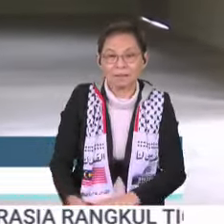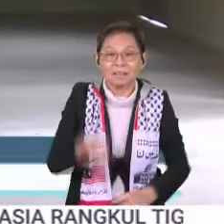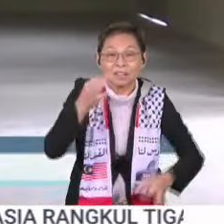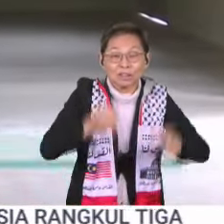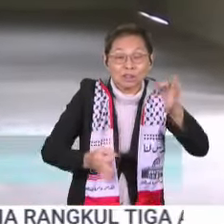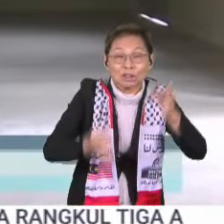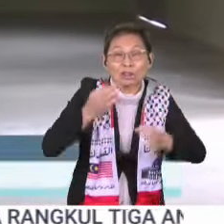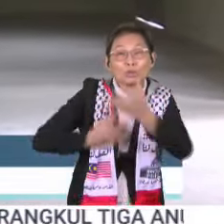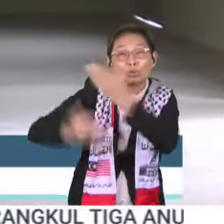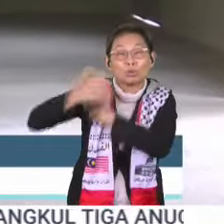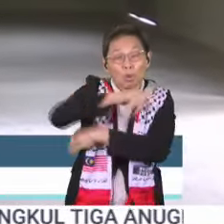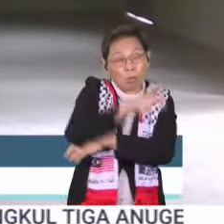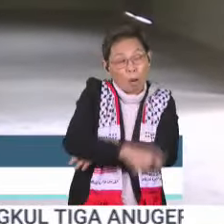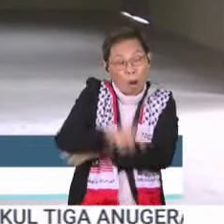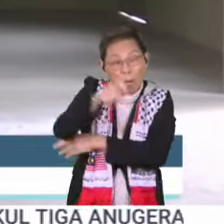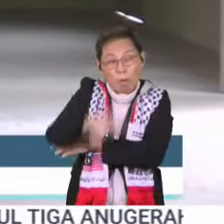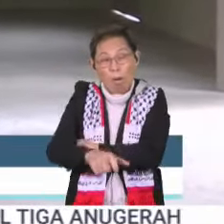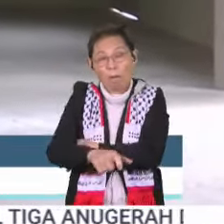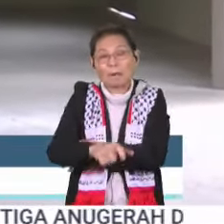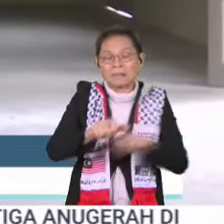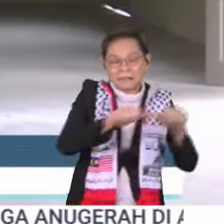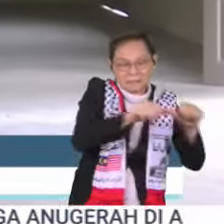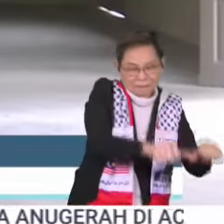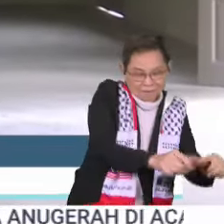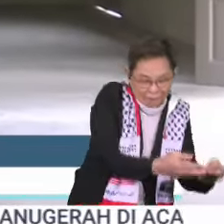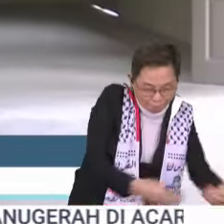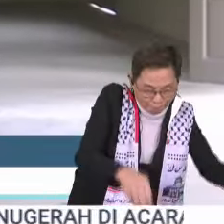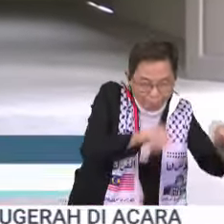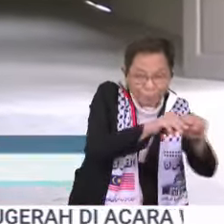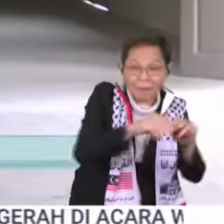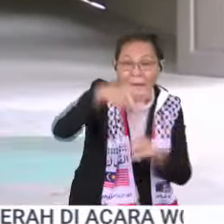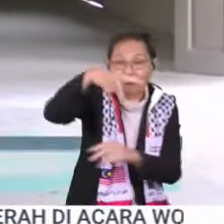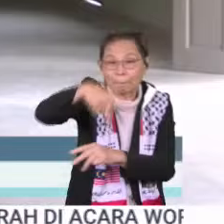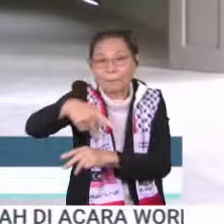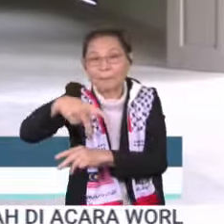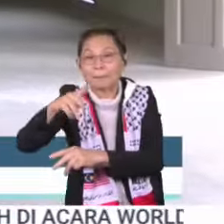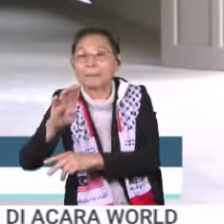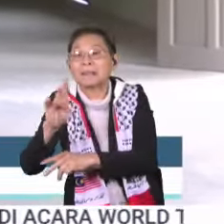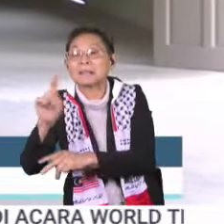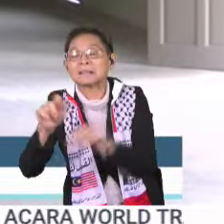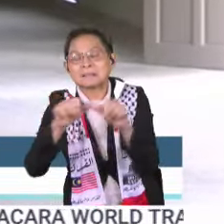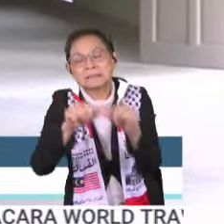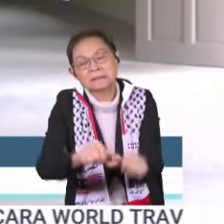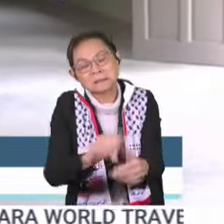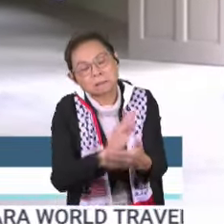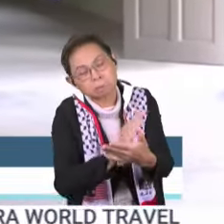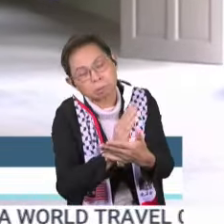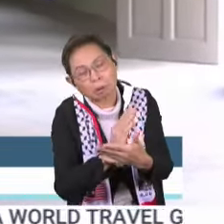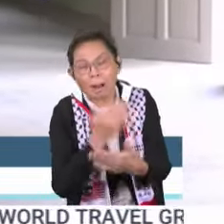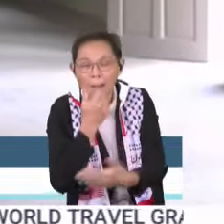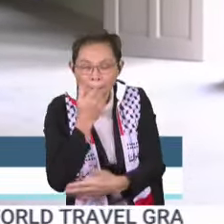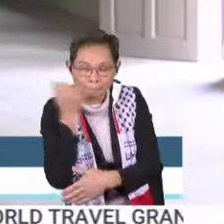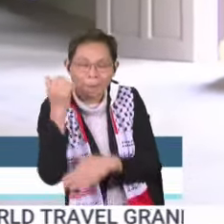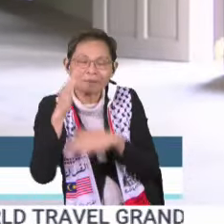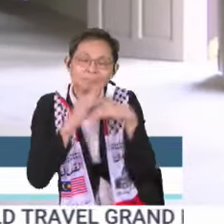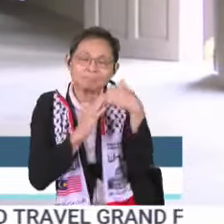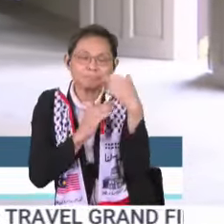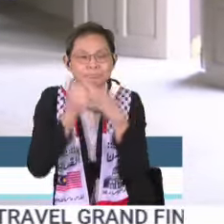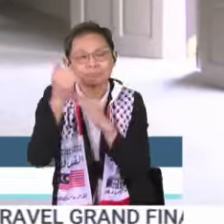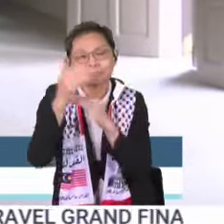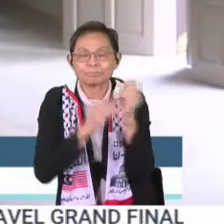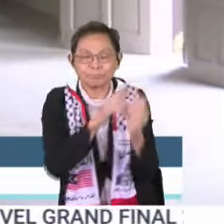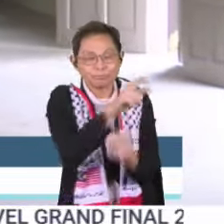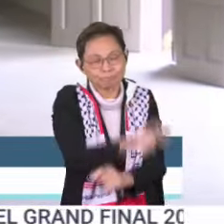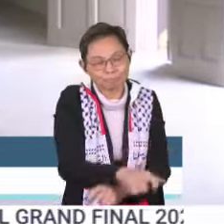Jika dahulu penduduk terpaksa berteduh di masjid, kini PPT menjadi kediaman sementara yang jauh lebih selesa kepada